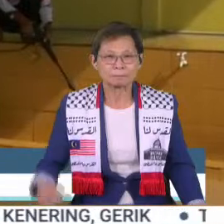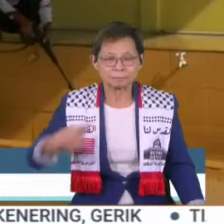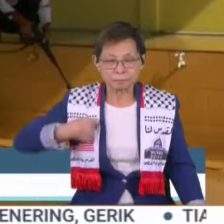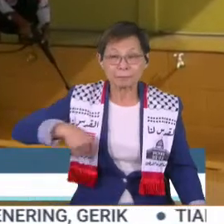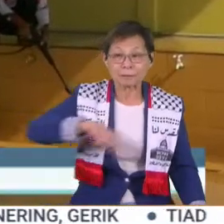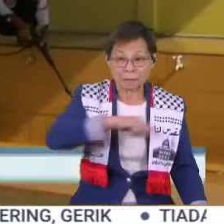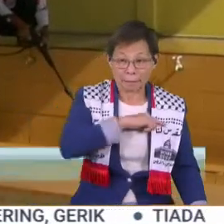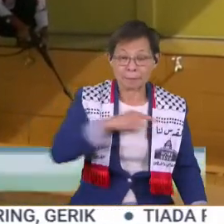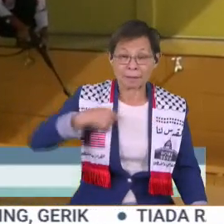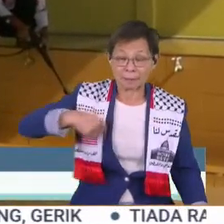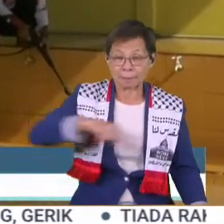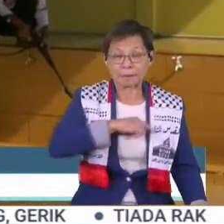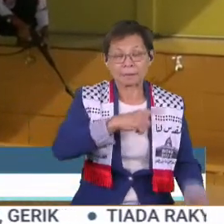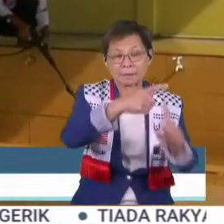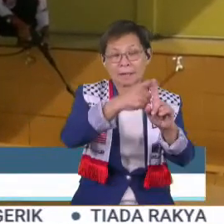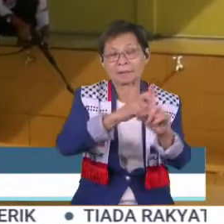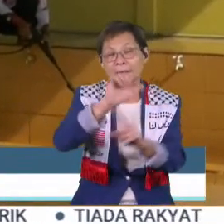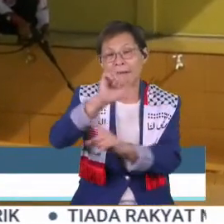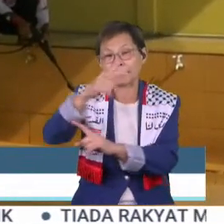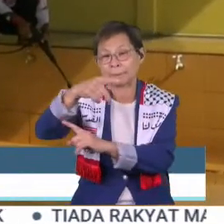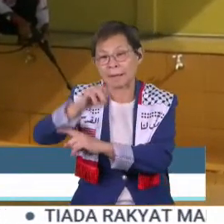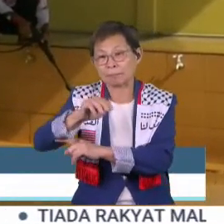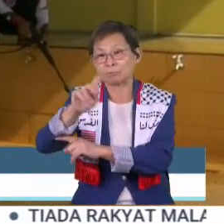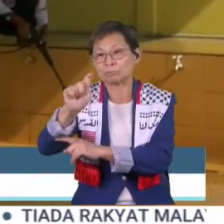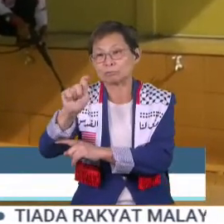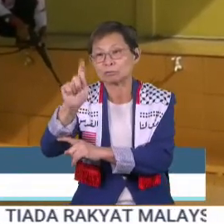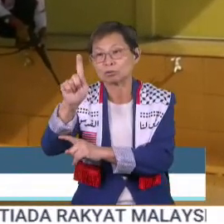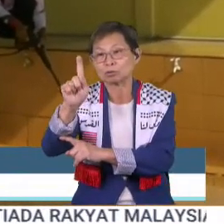Kami daripada APM Tumpat